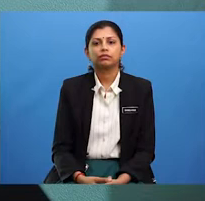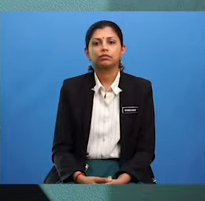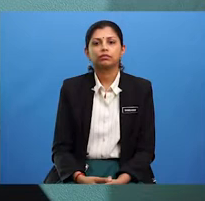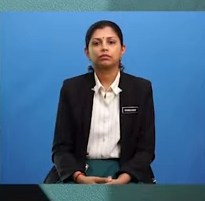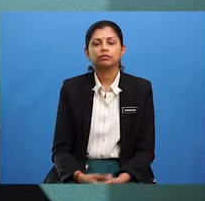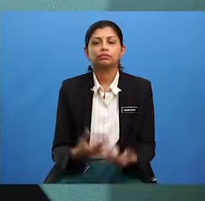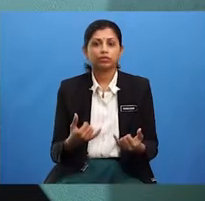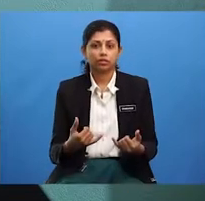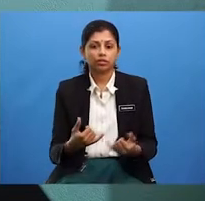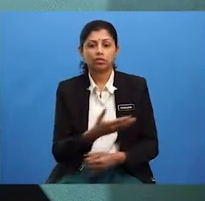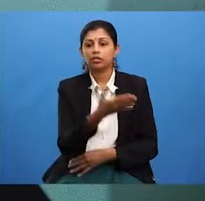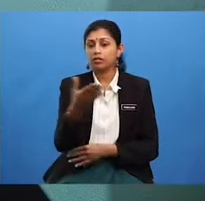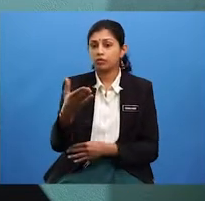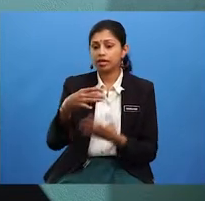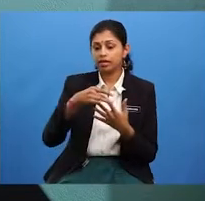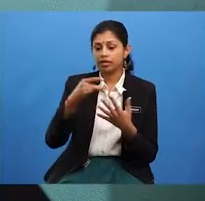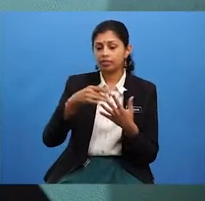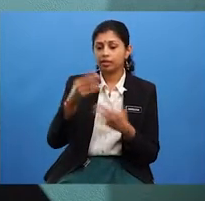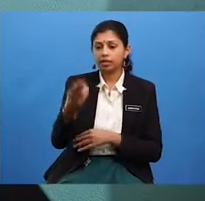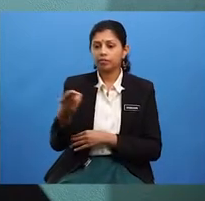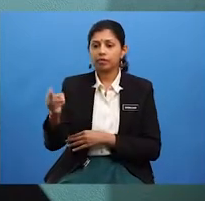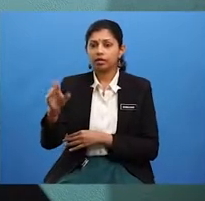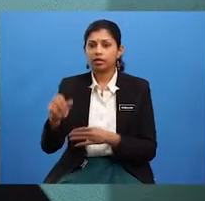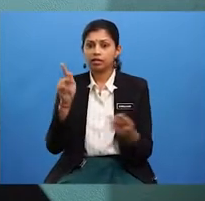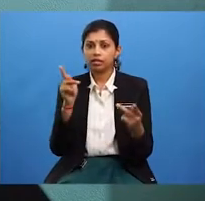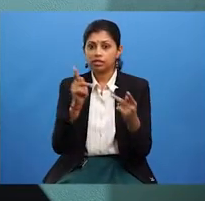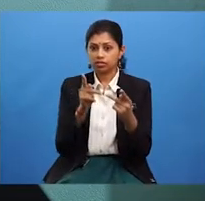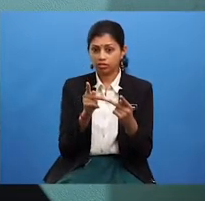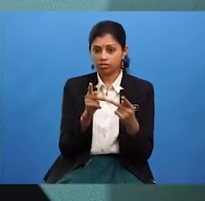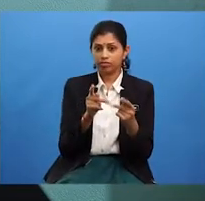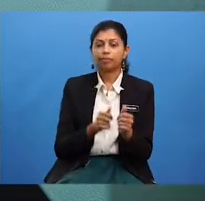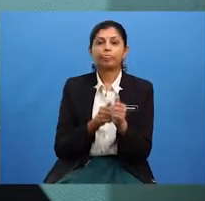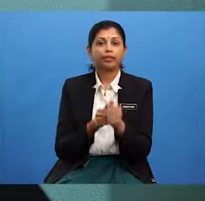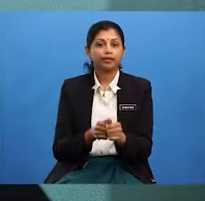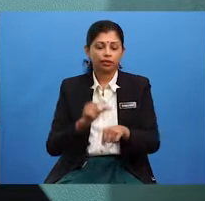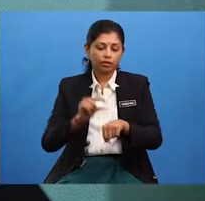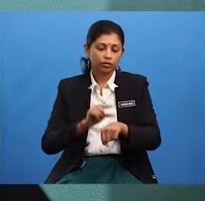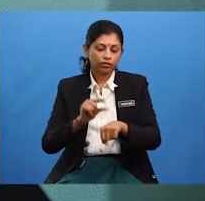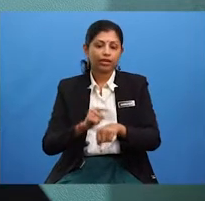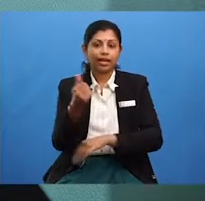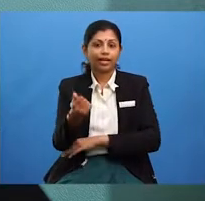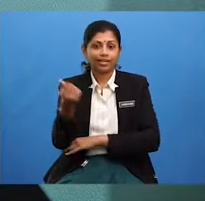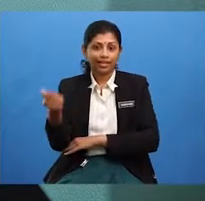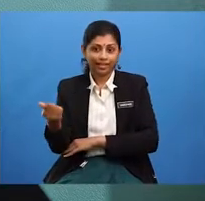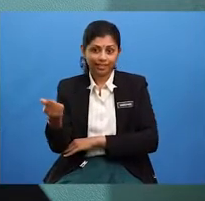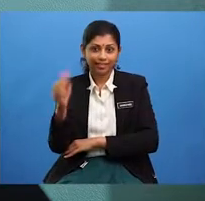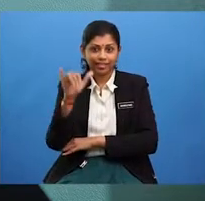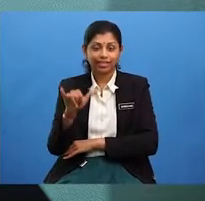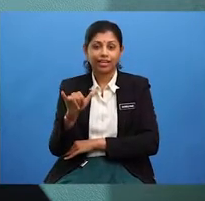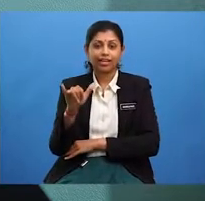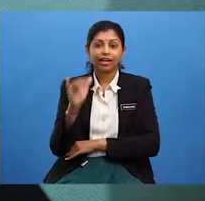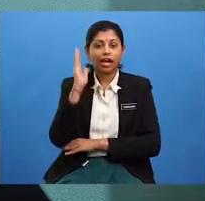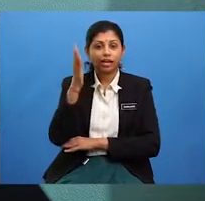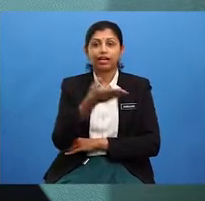ini, kamu akan memilih bahan yang sesuai berdasarkan kegunaan alat yang akan